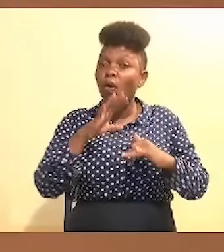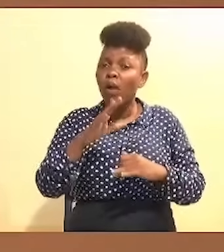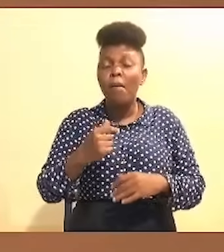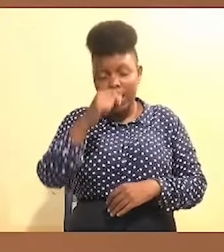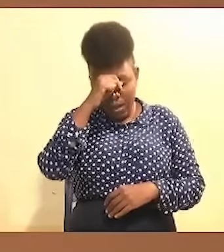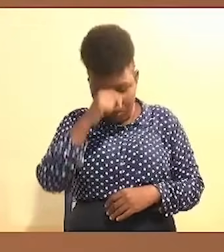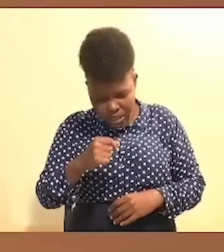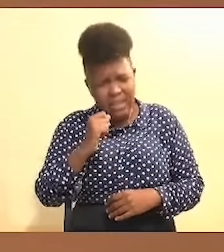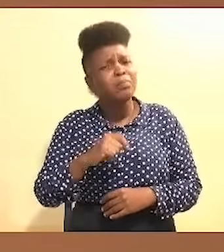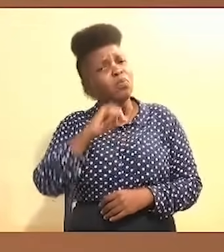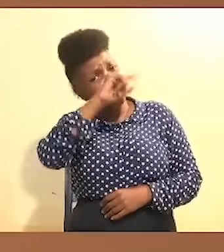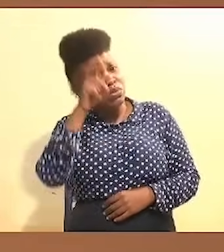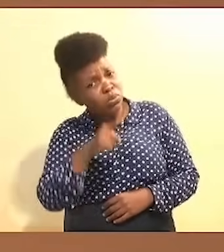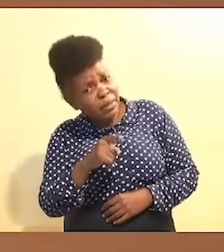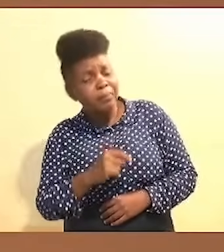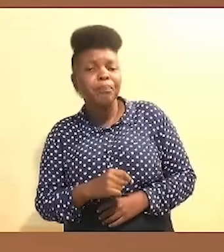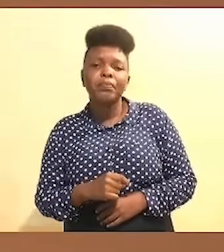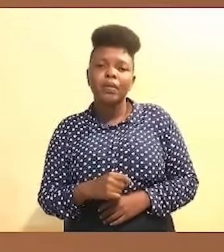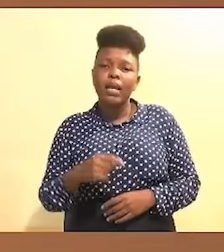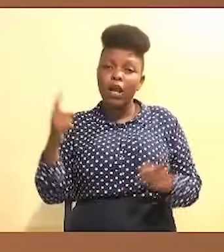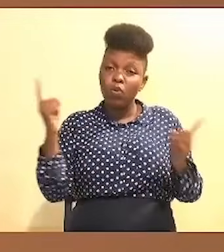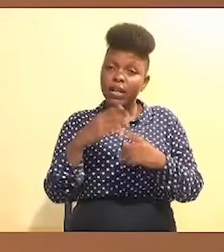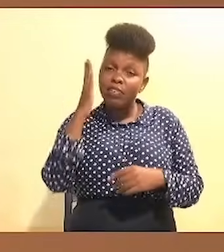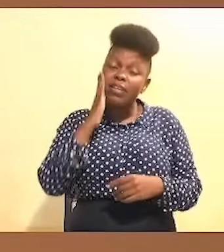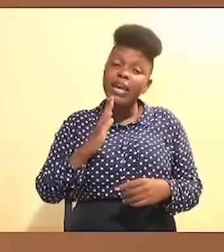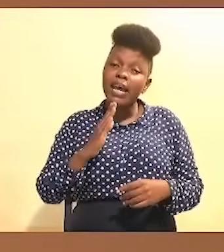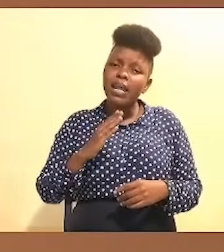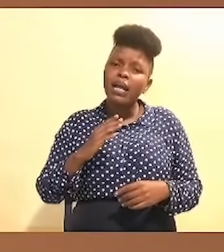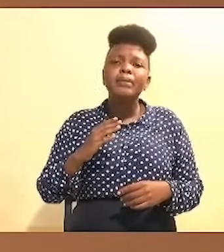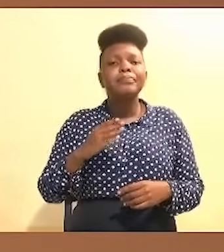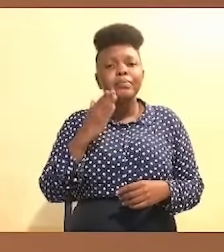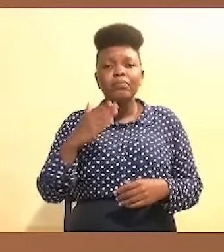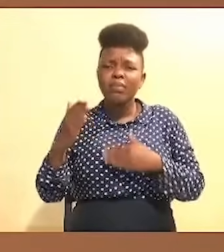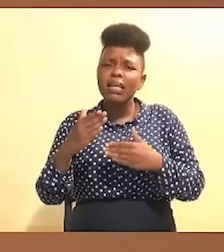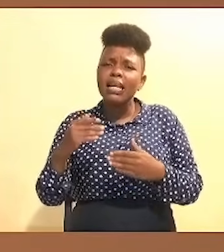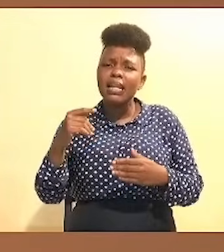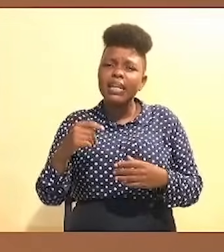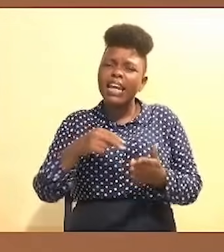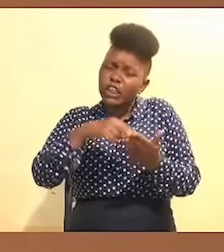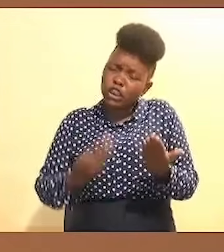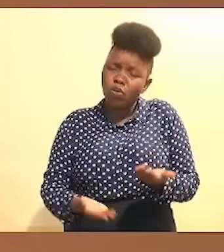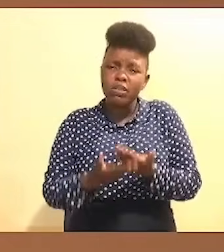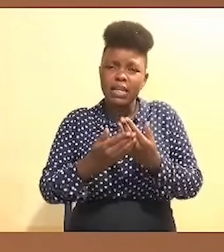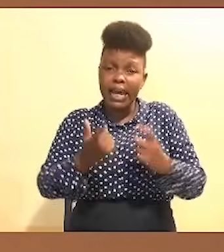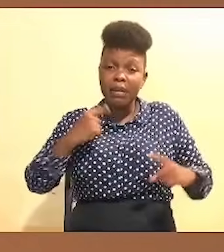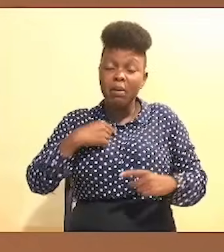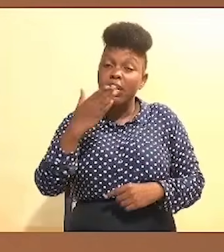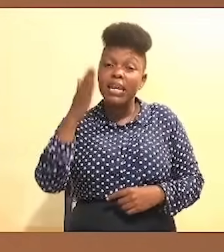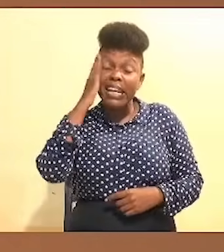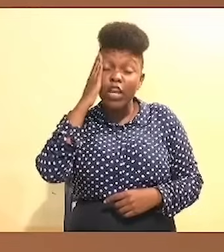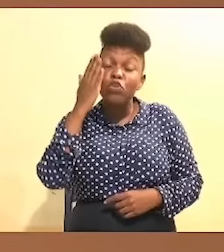wameingia kwenye ndoa hivi karibuni. Nashindwa atakusaidia ila najua wewe una majibu, unaweza kunisaidia. Subiri ndume itakavyofunguka.